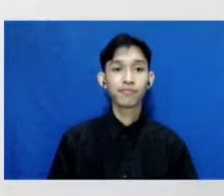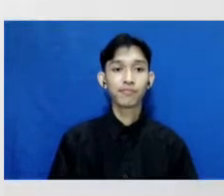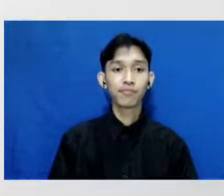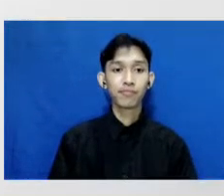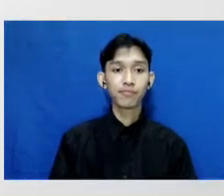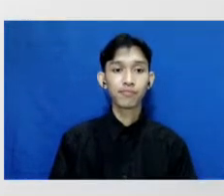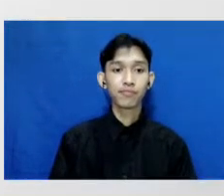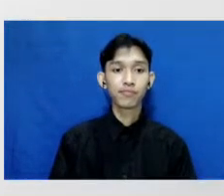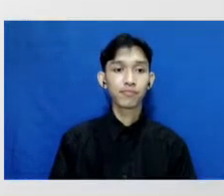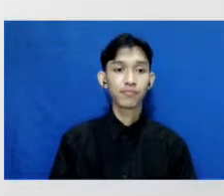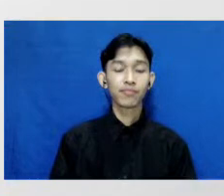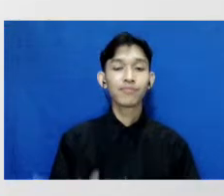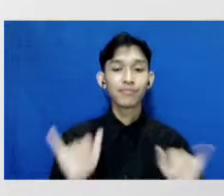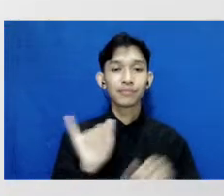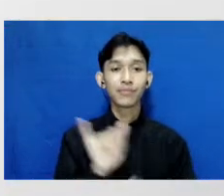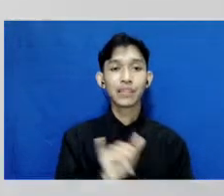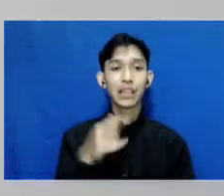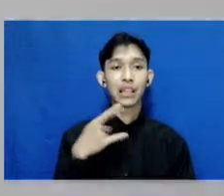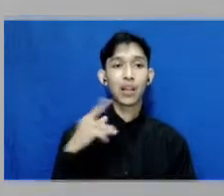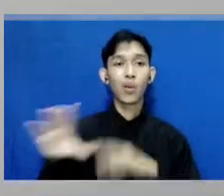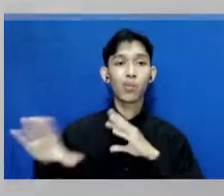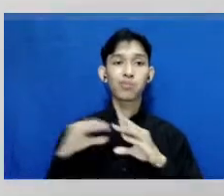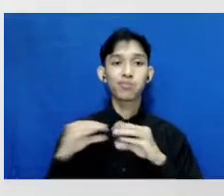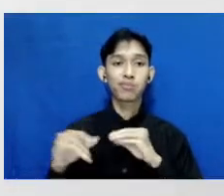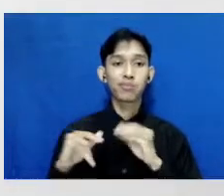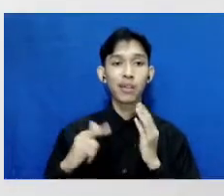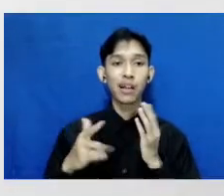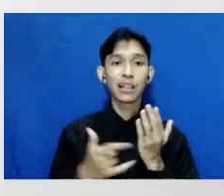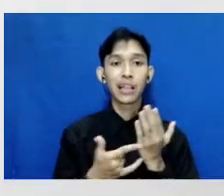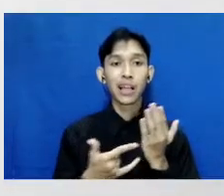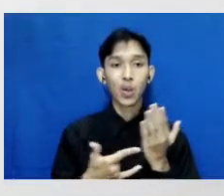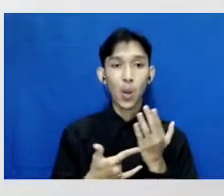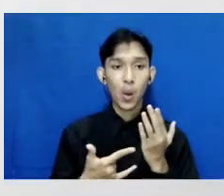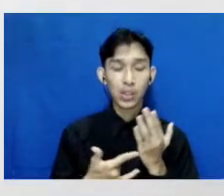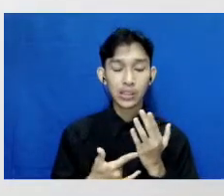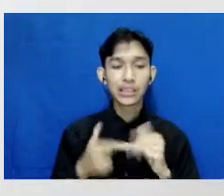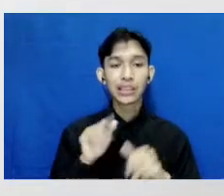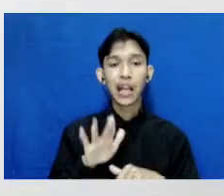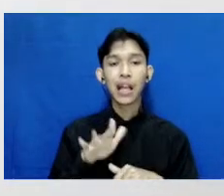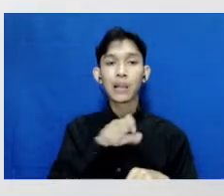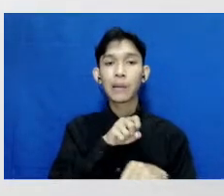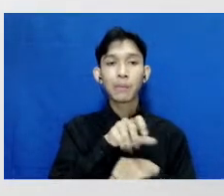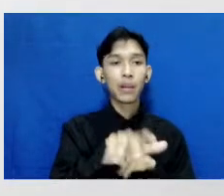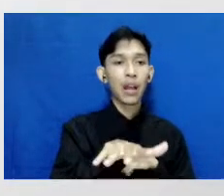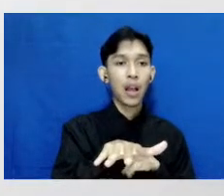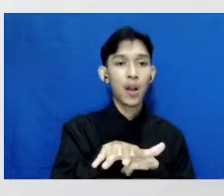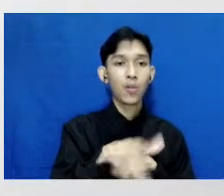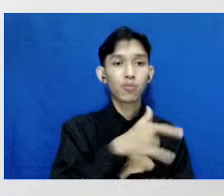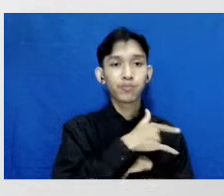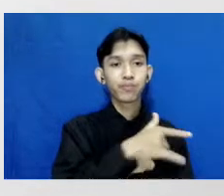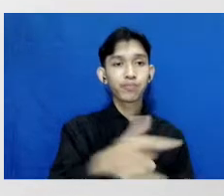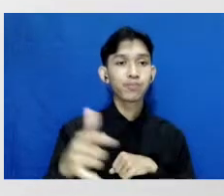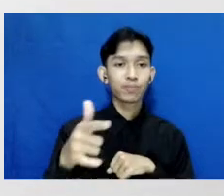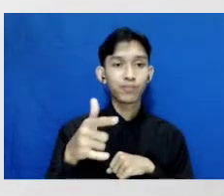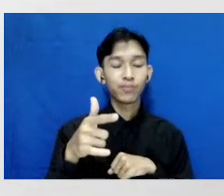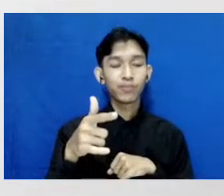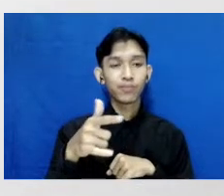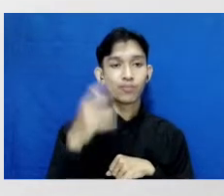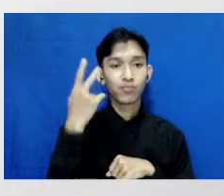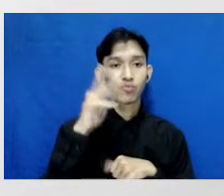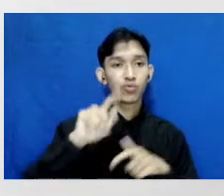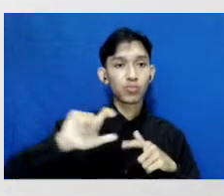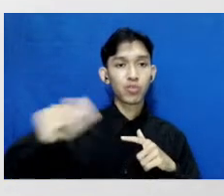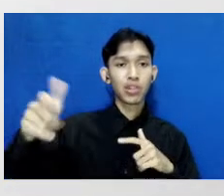Baik. Memang kalau kita bicara mengenai teknologi, itu akan berpengaruh dengan signifikan terhadap pemrosesan